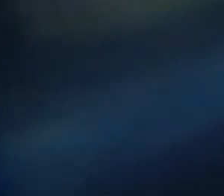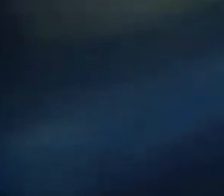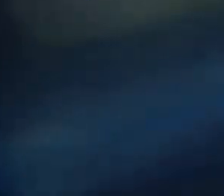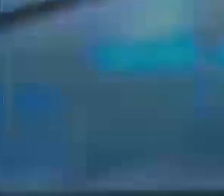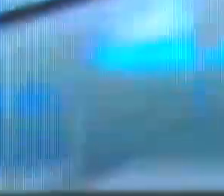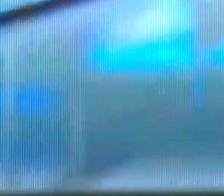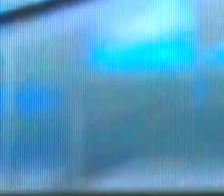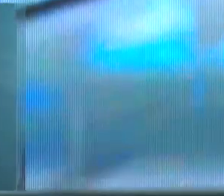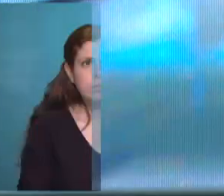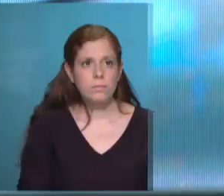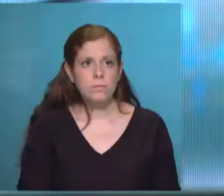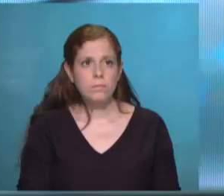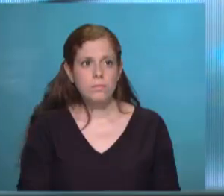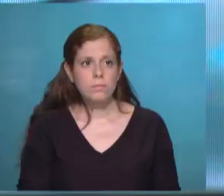למפל.